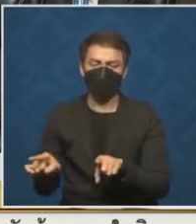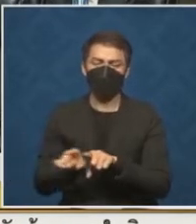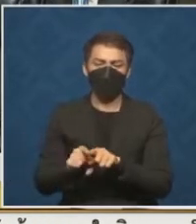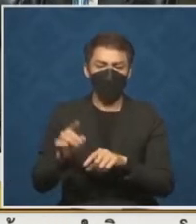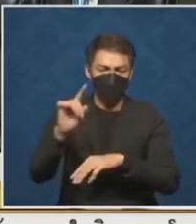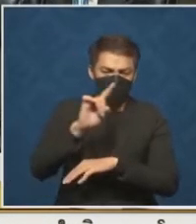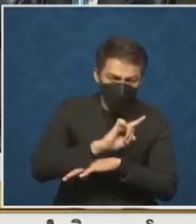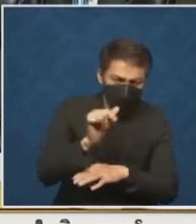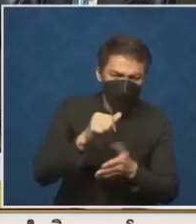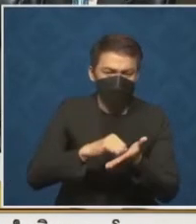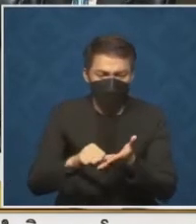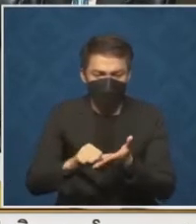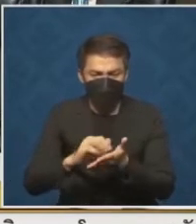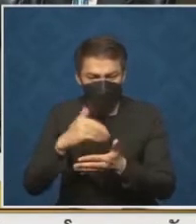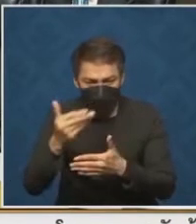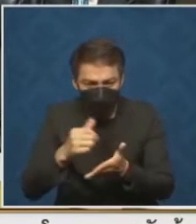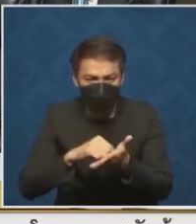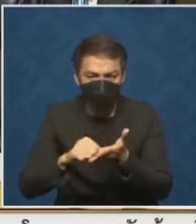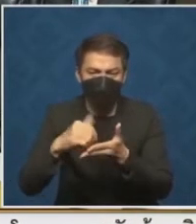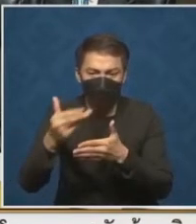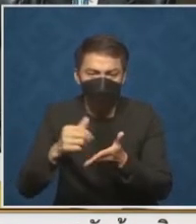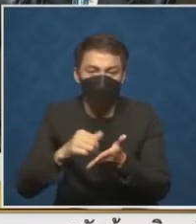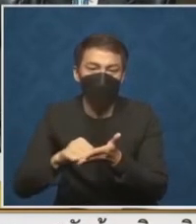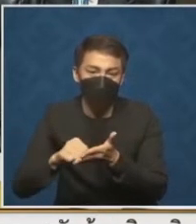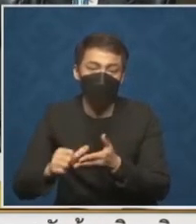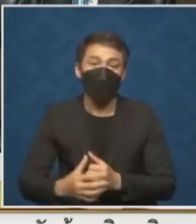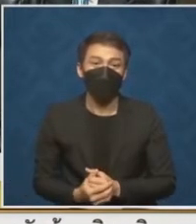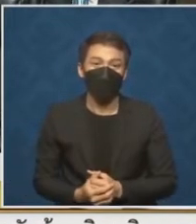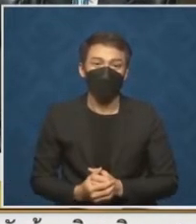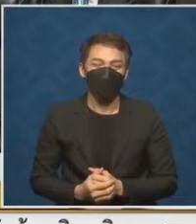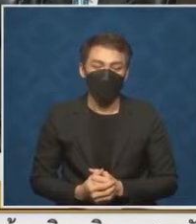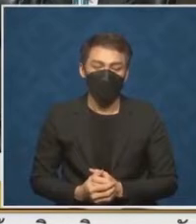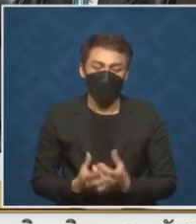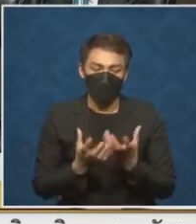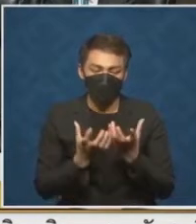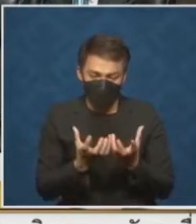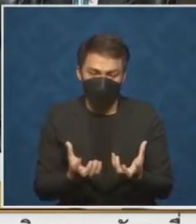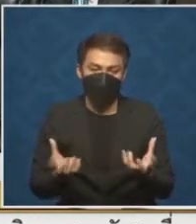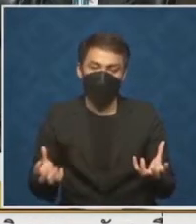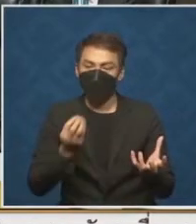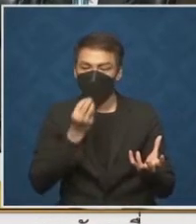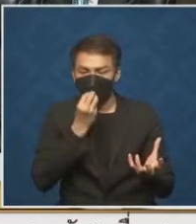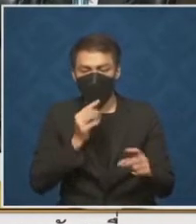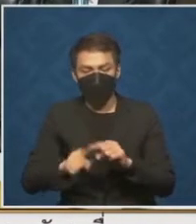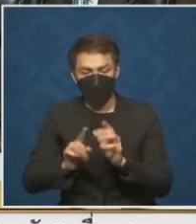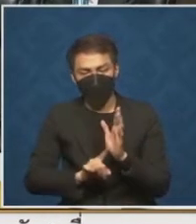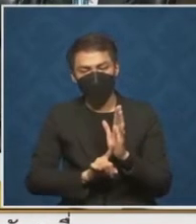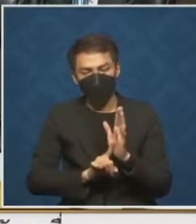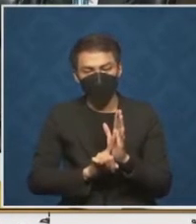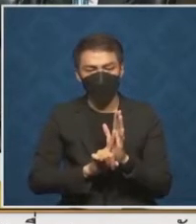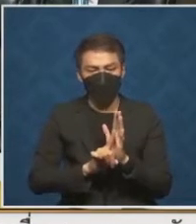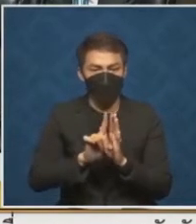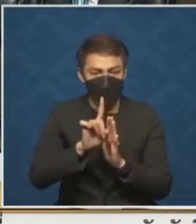อื่นๆก็ปรับตัวถึงคุณสูงขึ้นตามไปด้วยส่งผลกระทบและความเดือดร้อนให้กับประชา